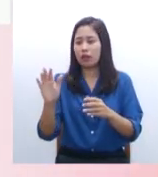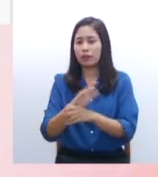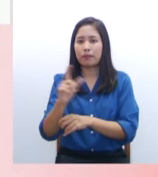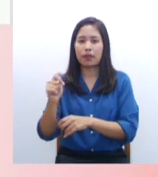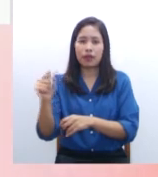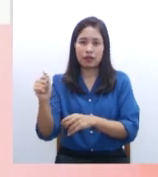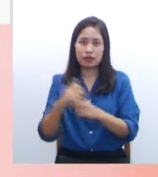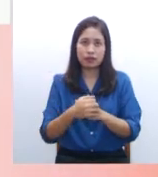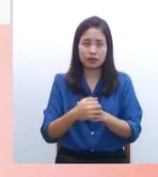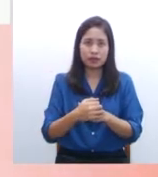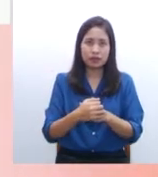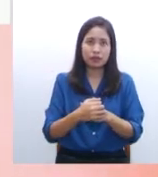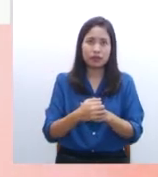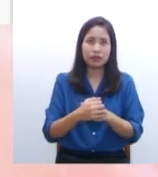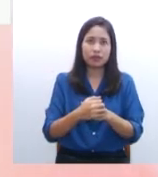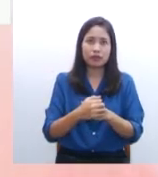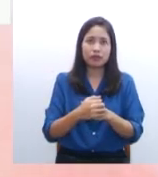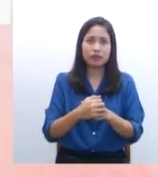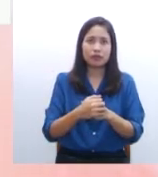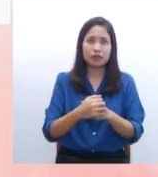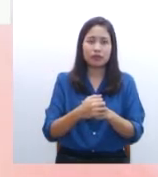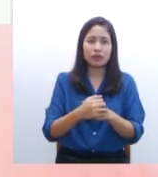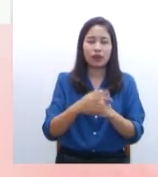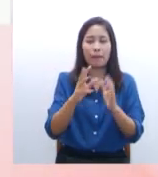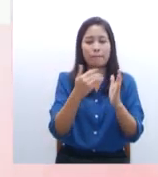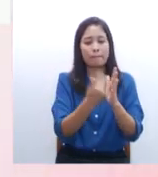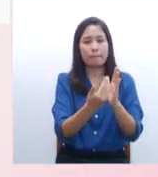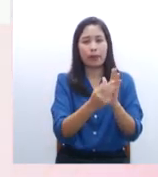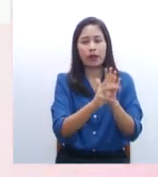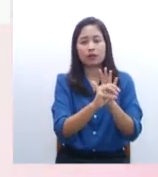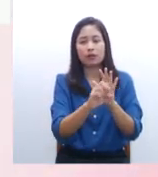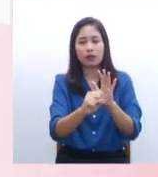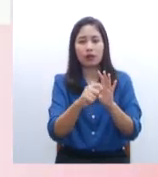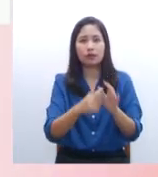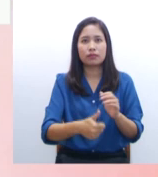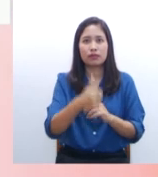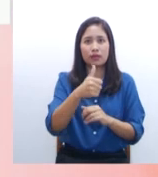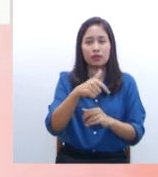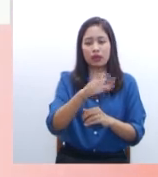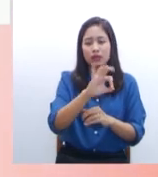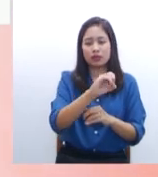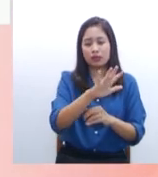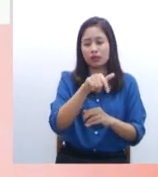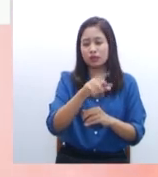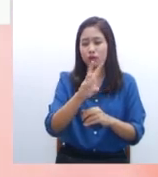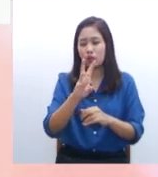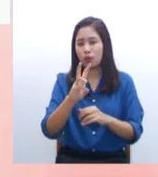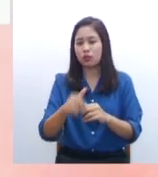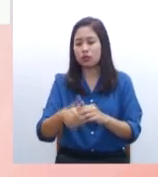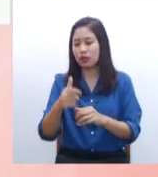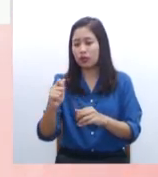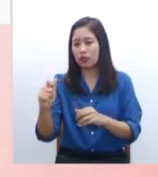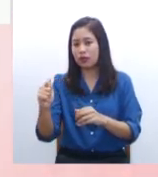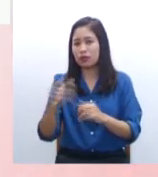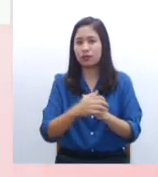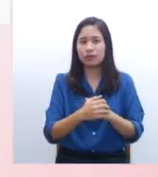ครับแล้วก็อันดับ5ครับสปมหาสารคามเขต1ครับได้คะแนน 95.66 คะแนนได้เกรด AA นะครับแล้วก็อันดับ